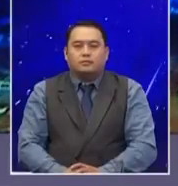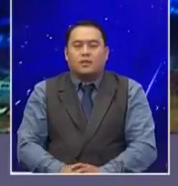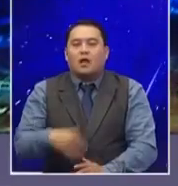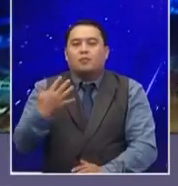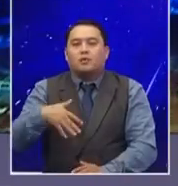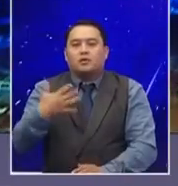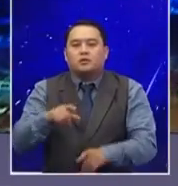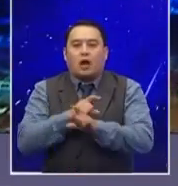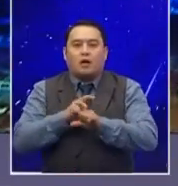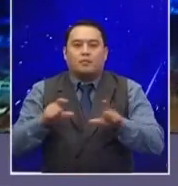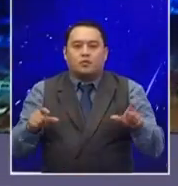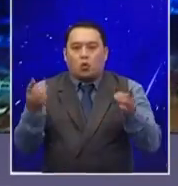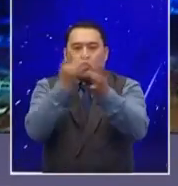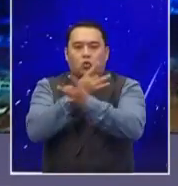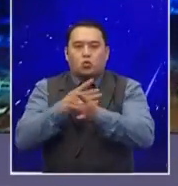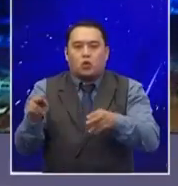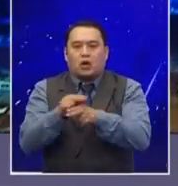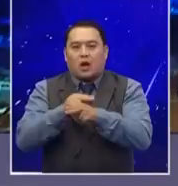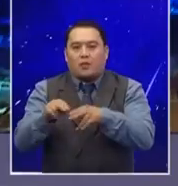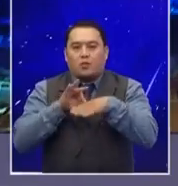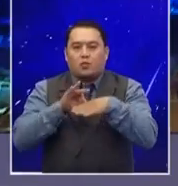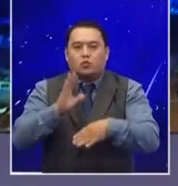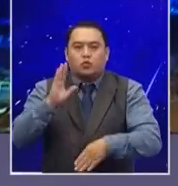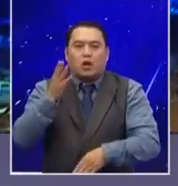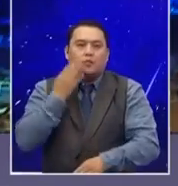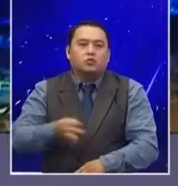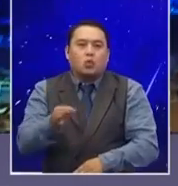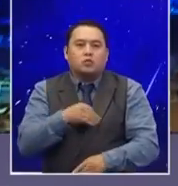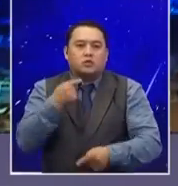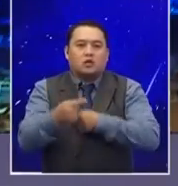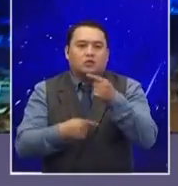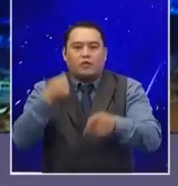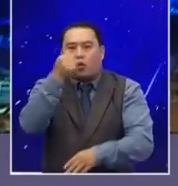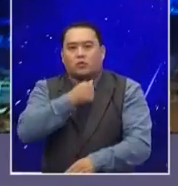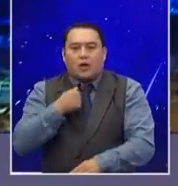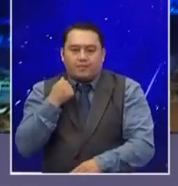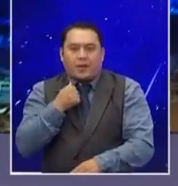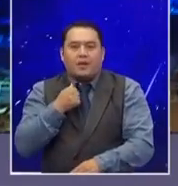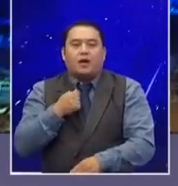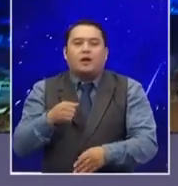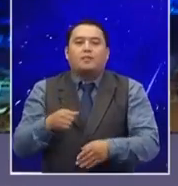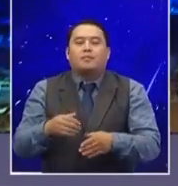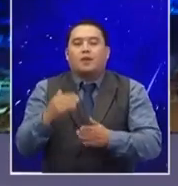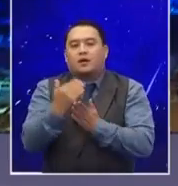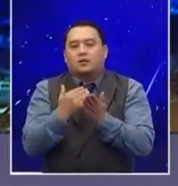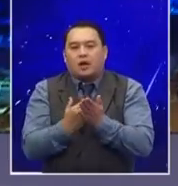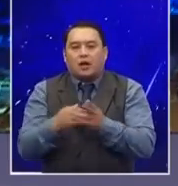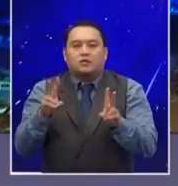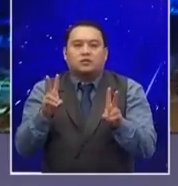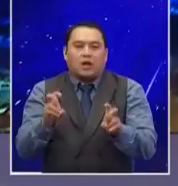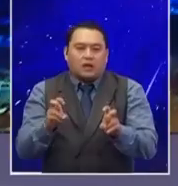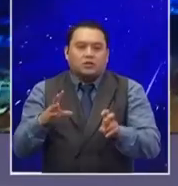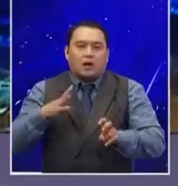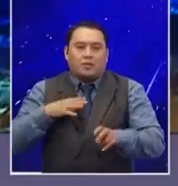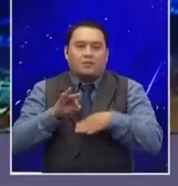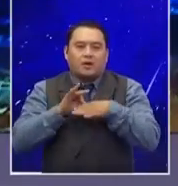Около 50 объектов культуры отремонтируют в Алматинской области до конца текущего года. Из них по программе «Дорожная карта